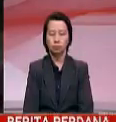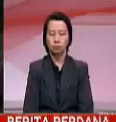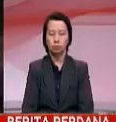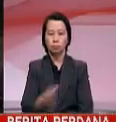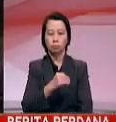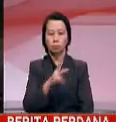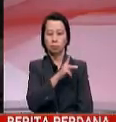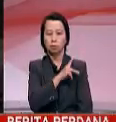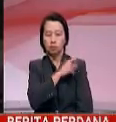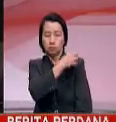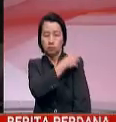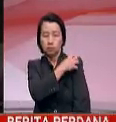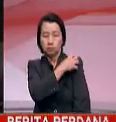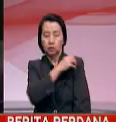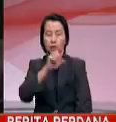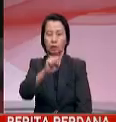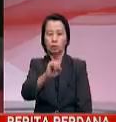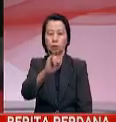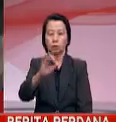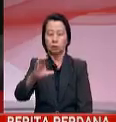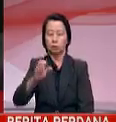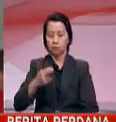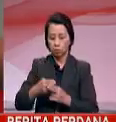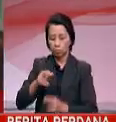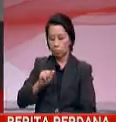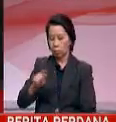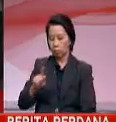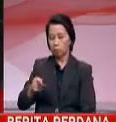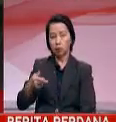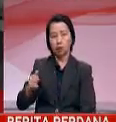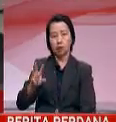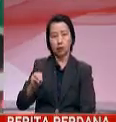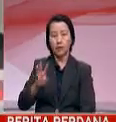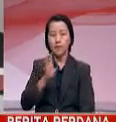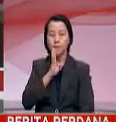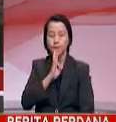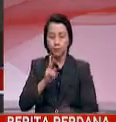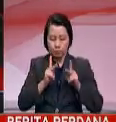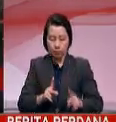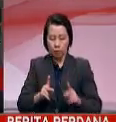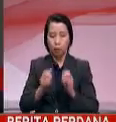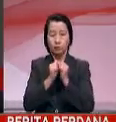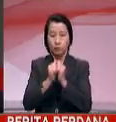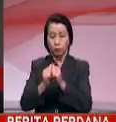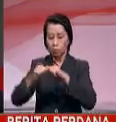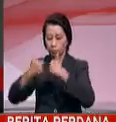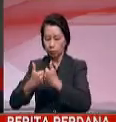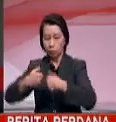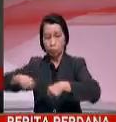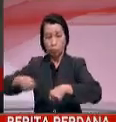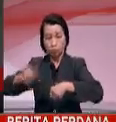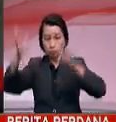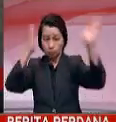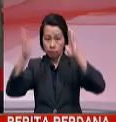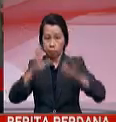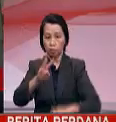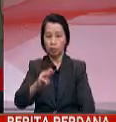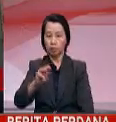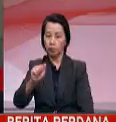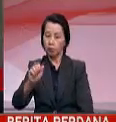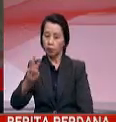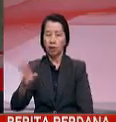Sementara itu, Ketua Pegawai Eksekutif SIC Azhan Shafriman Hanif berkata pihaknya bersama Persatuan Pemotoran Malaysia